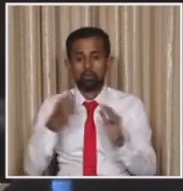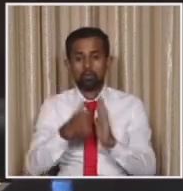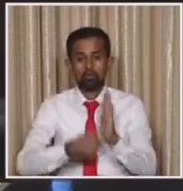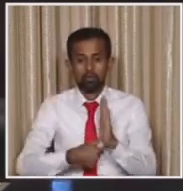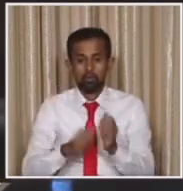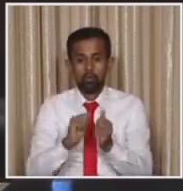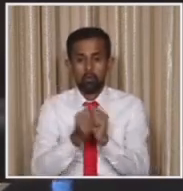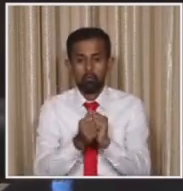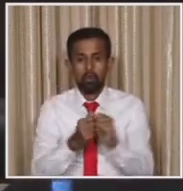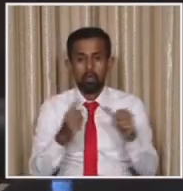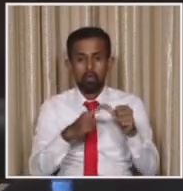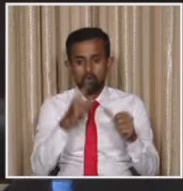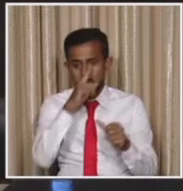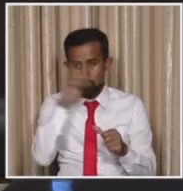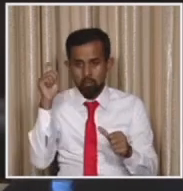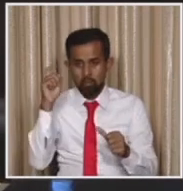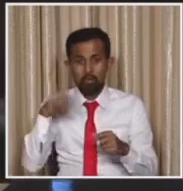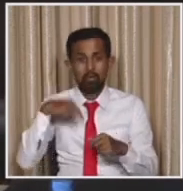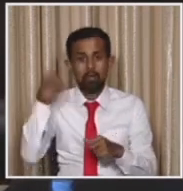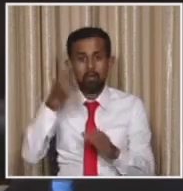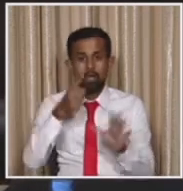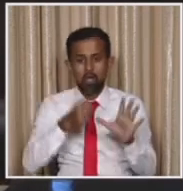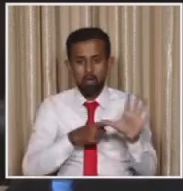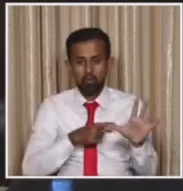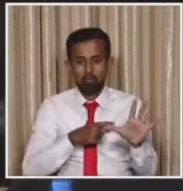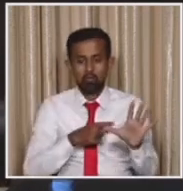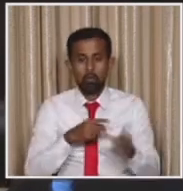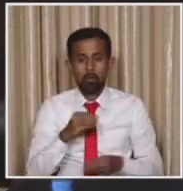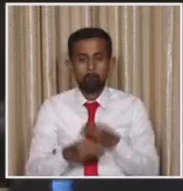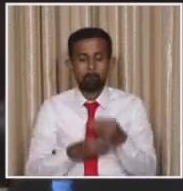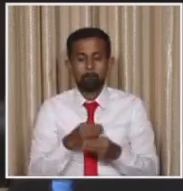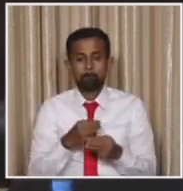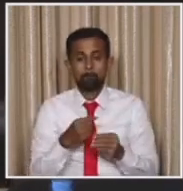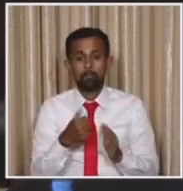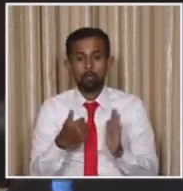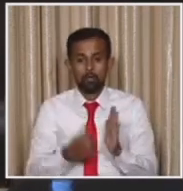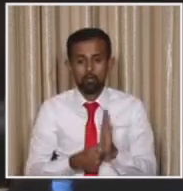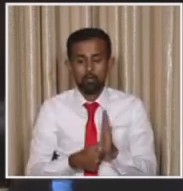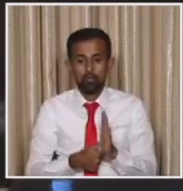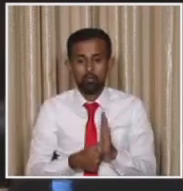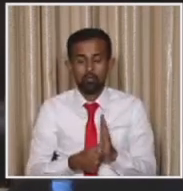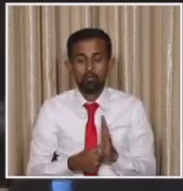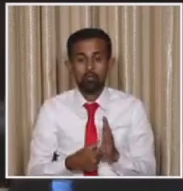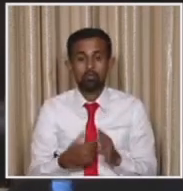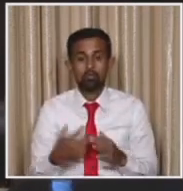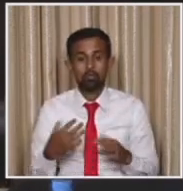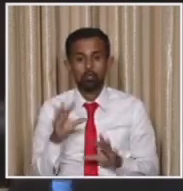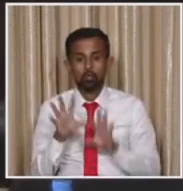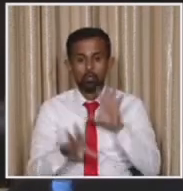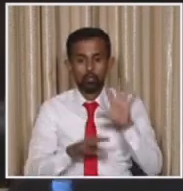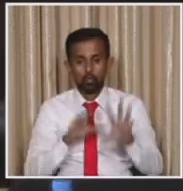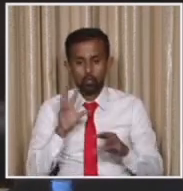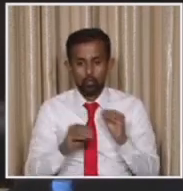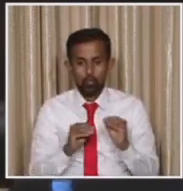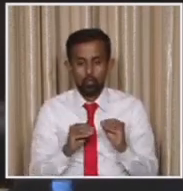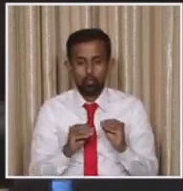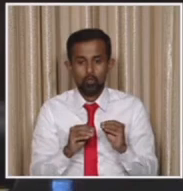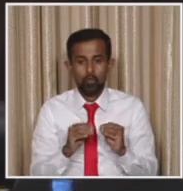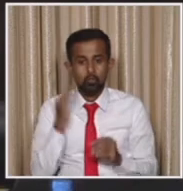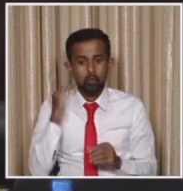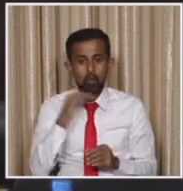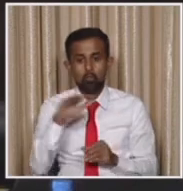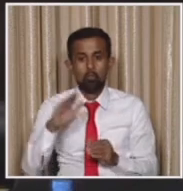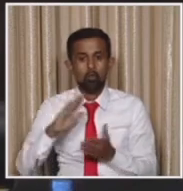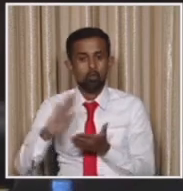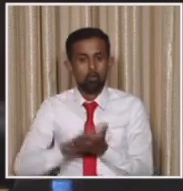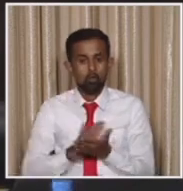කරන්න ඕනේ අගෝස්තු මාසයේ වෙනකොට එන අවුරුද්ද. සමාගම් පනතට ප්‍රකාරව අවශ්‍ය ප්‍රතිලාභ තොරතුරු සහ මහජන